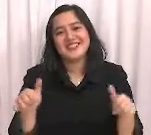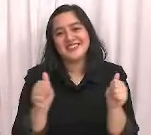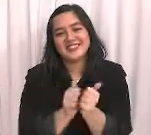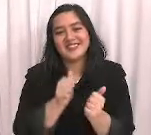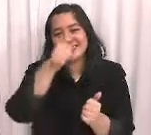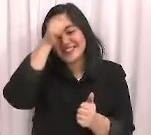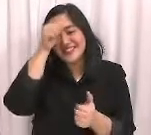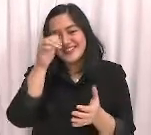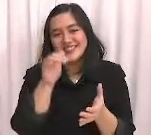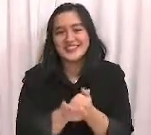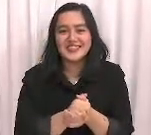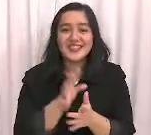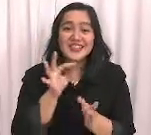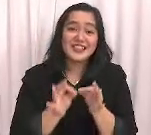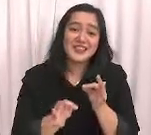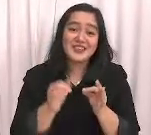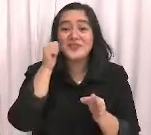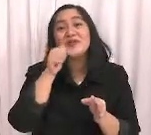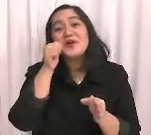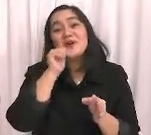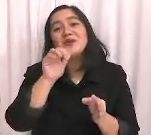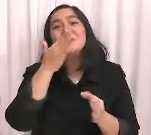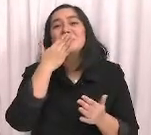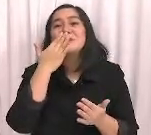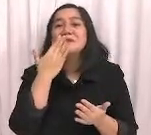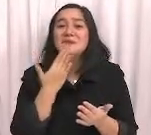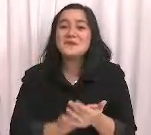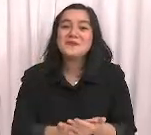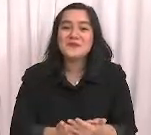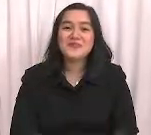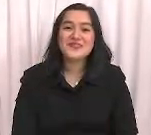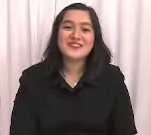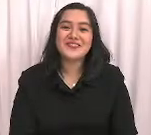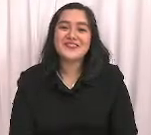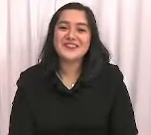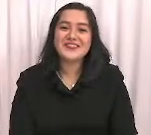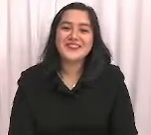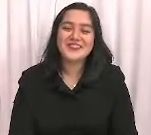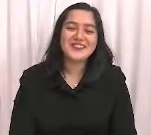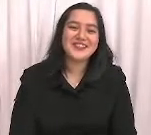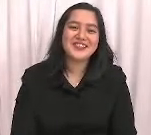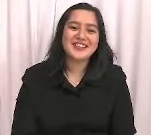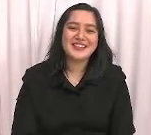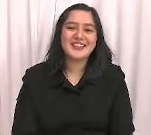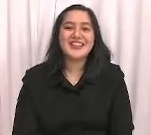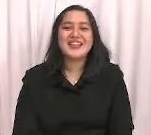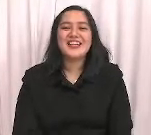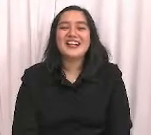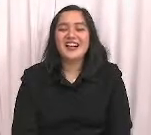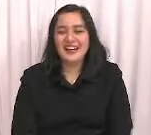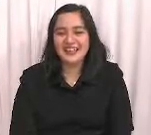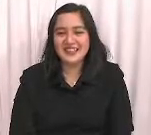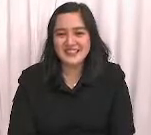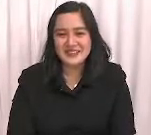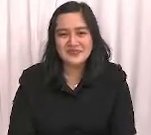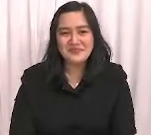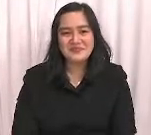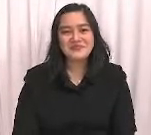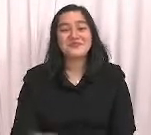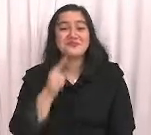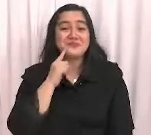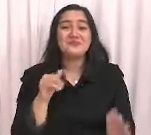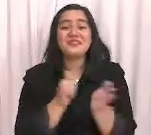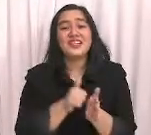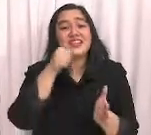di ba? Inaabuso rin. Inaabuso. Abangan nyo yan sa Friday kung bakit nag-aabuso ang father. Because most